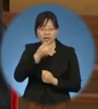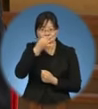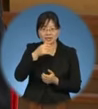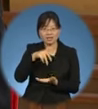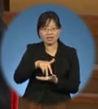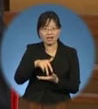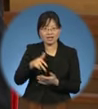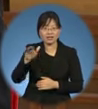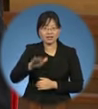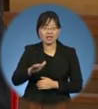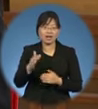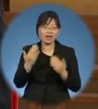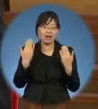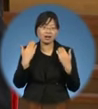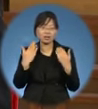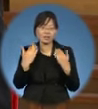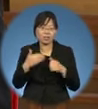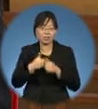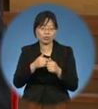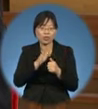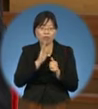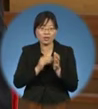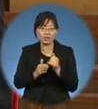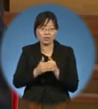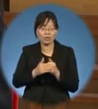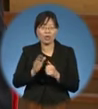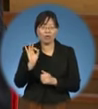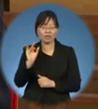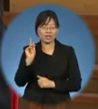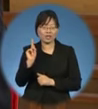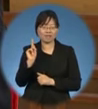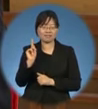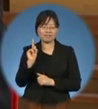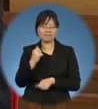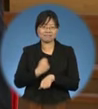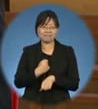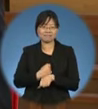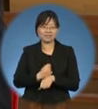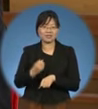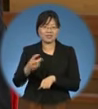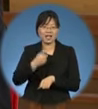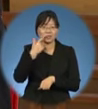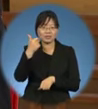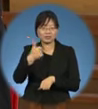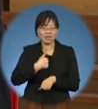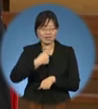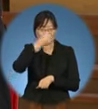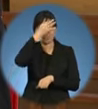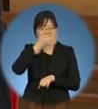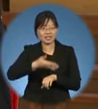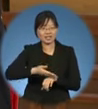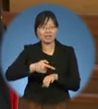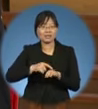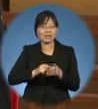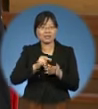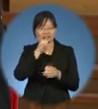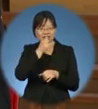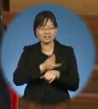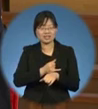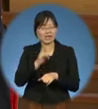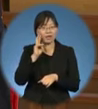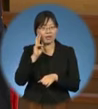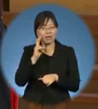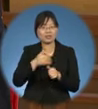상태였는데 예. 학교가 보내준다니까 저는 하겠습니다. 그리고 아버님도 저한테 미안한 감이 있었을 거